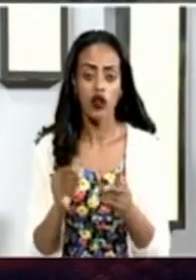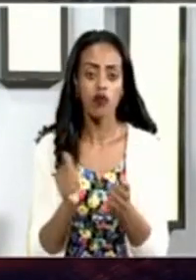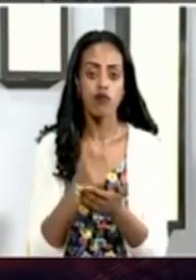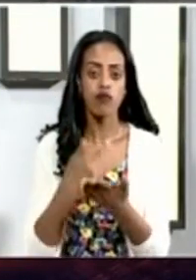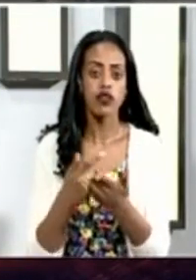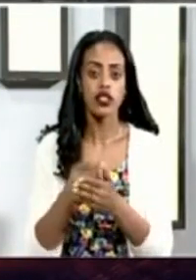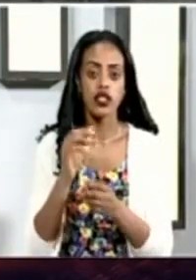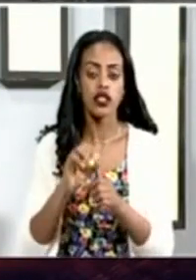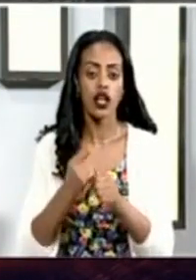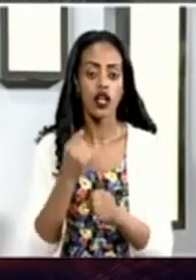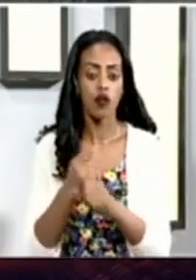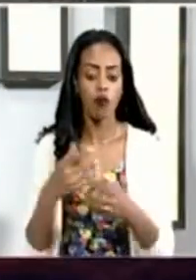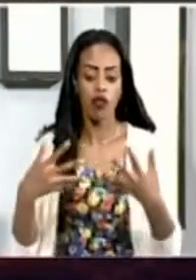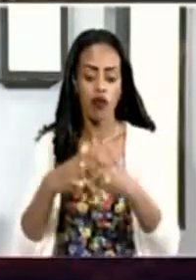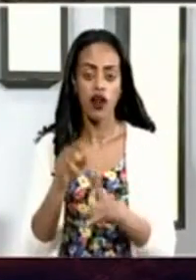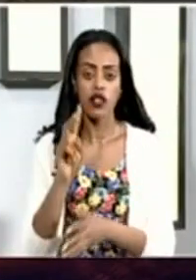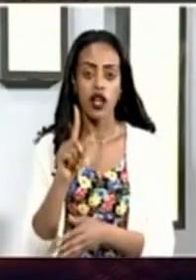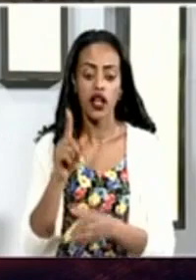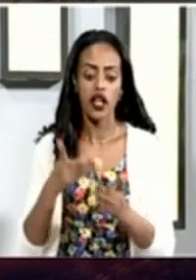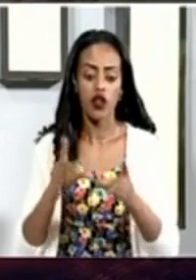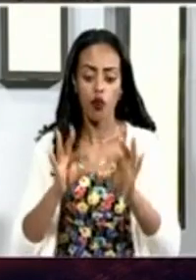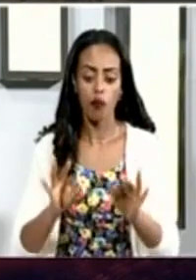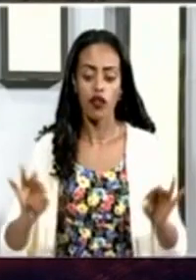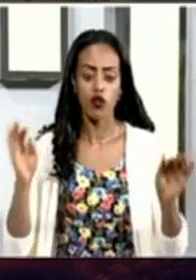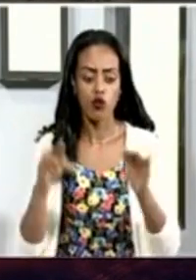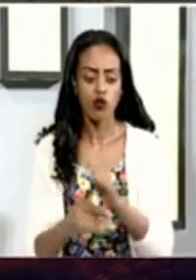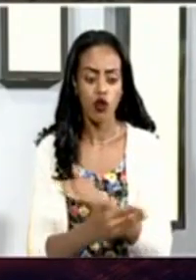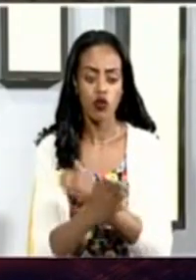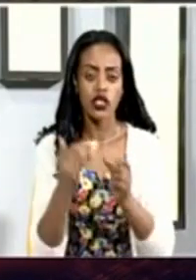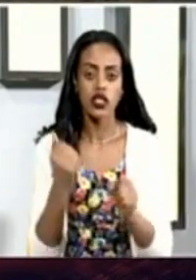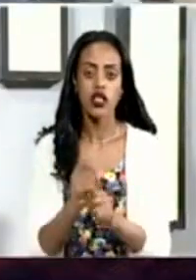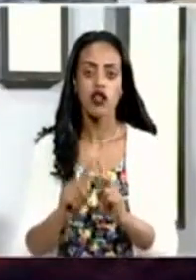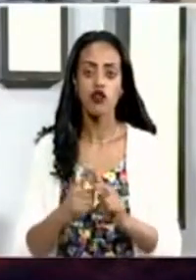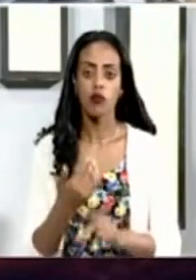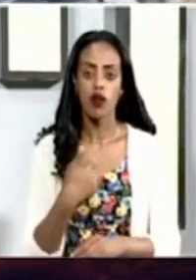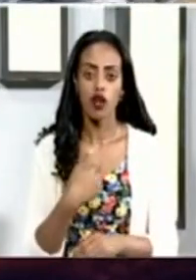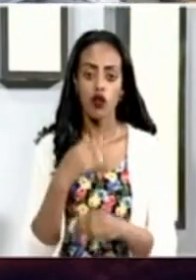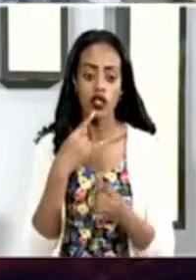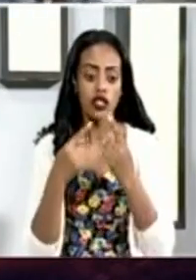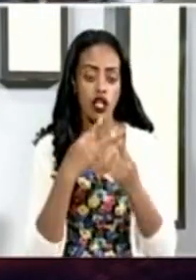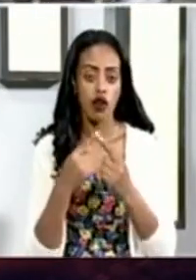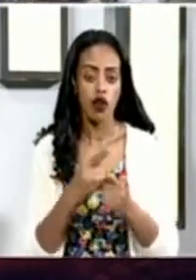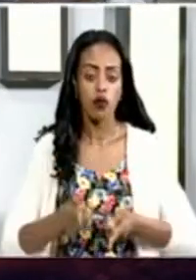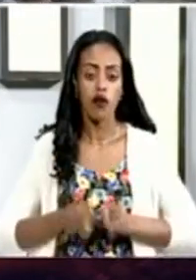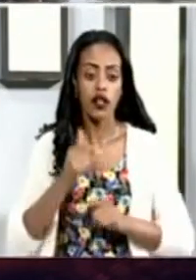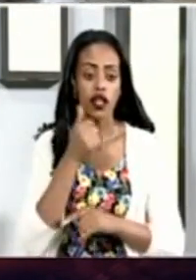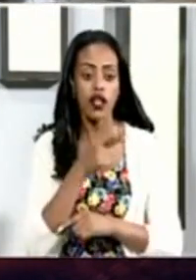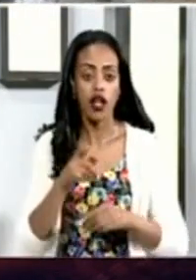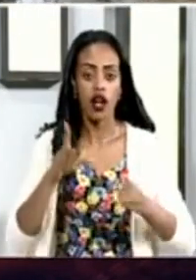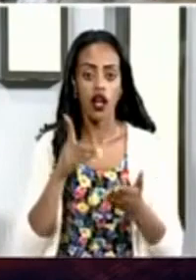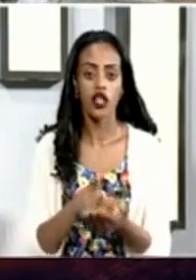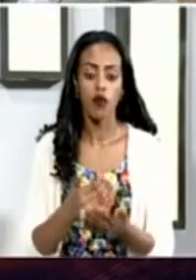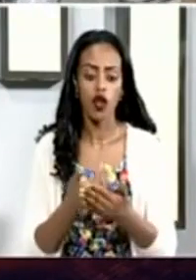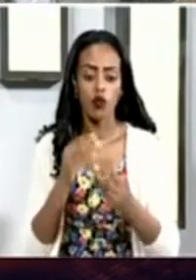انتربرايز سرحت ماي تقرأي بمتحبار 21 كيلومتر من قدوش تاوشتي كسرح تجمير اللوم زي الزرار من يوم نبرت تاختما كدب